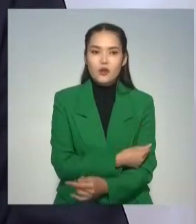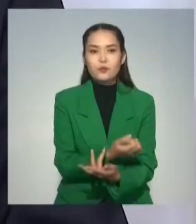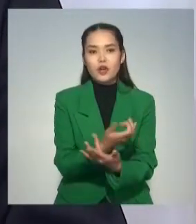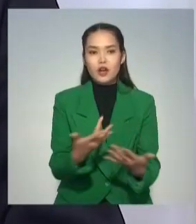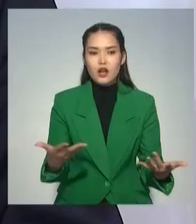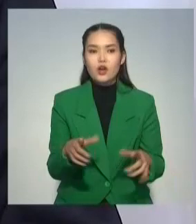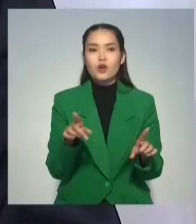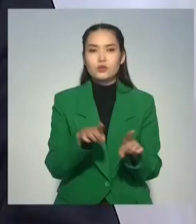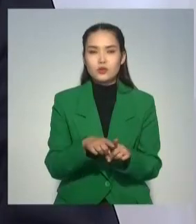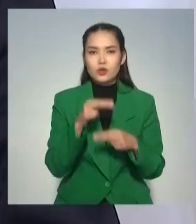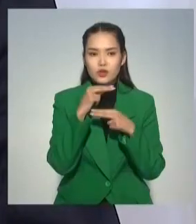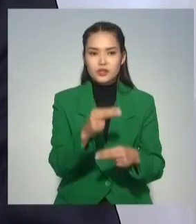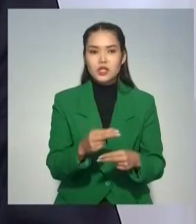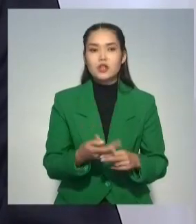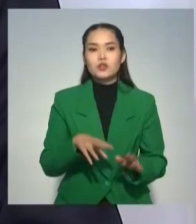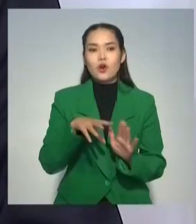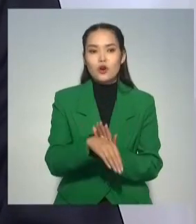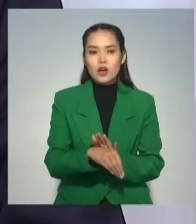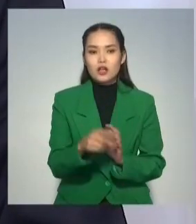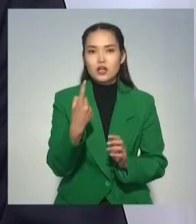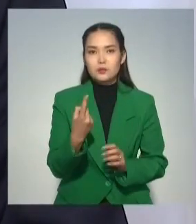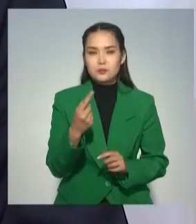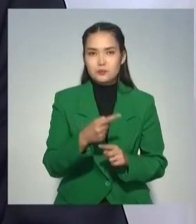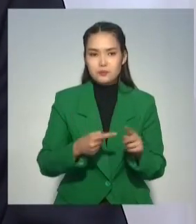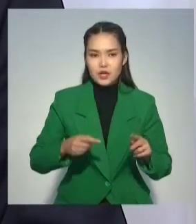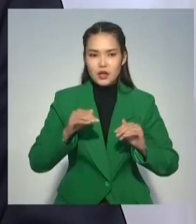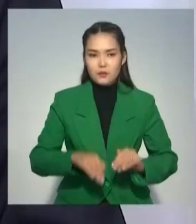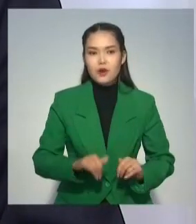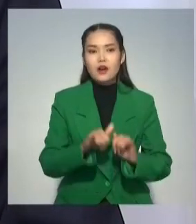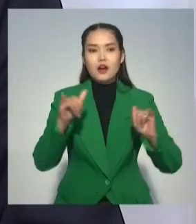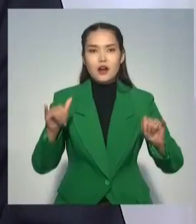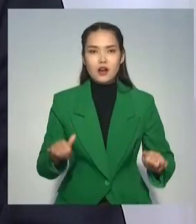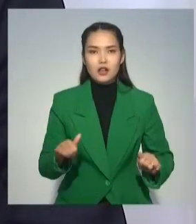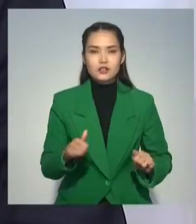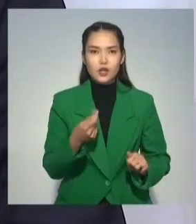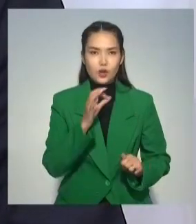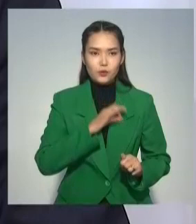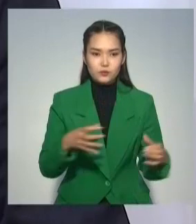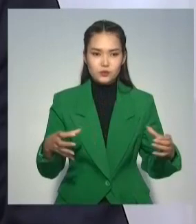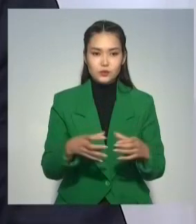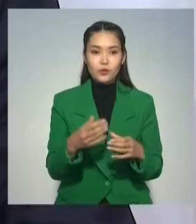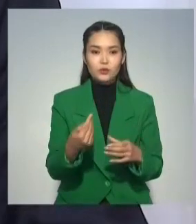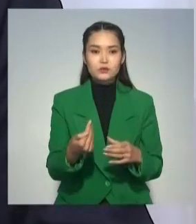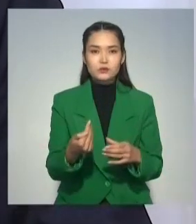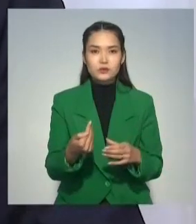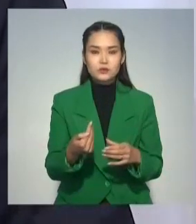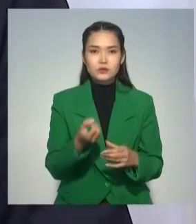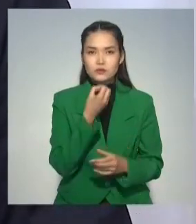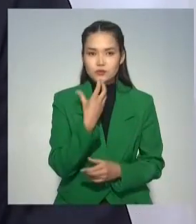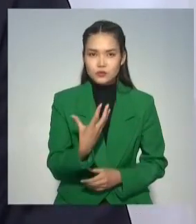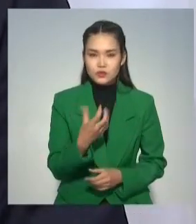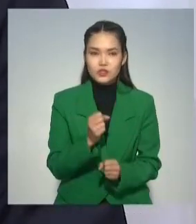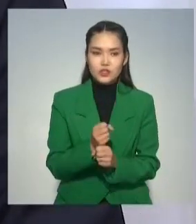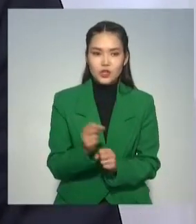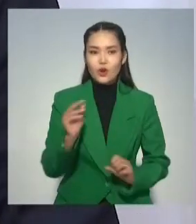құрылған. Сонымен бірге 1,5 мыңнан астам біздің осы ауыл партиясының мүшелері штабтардың